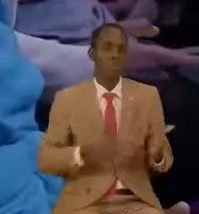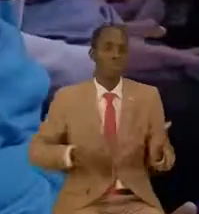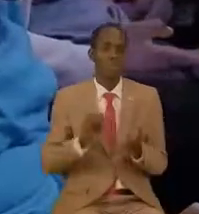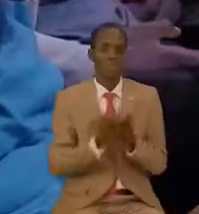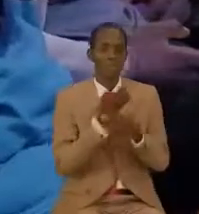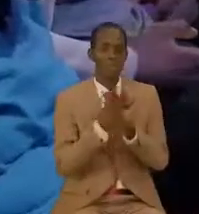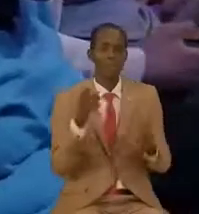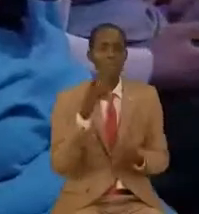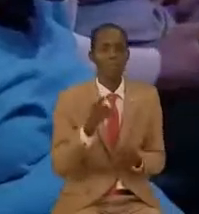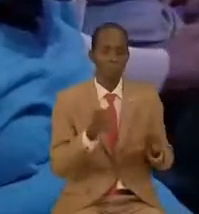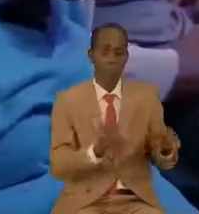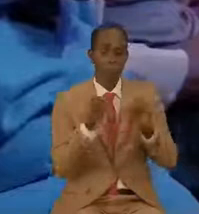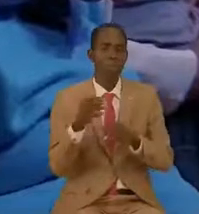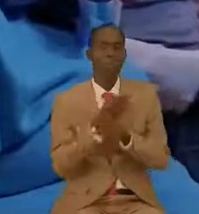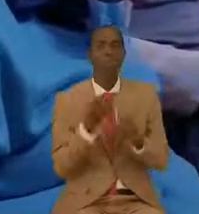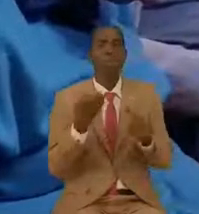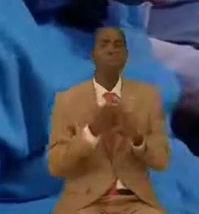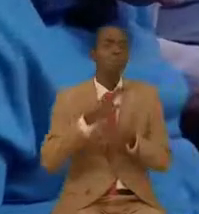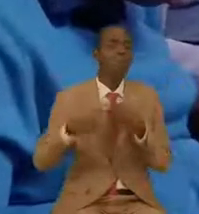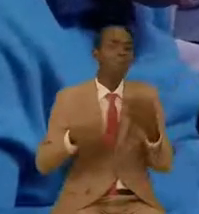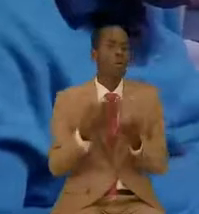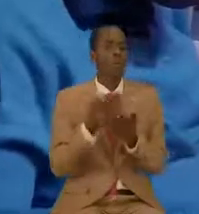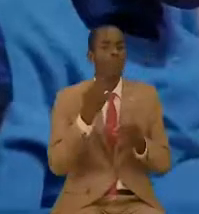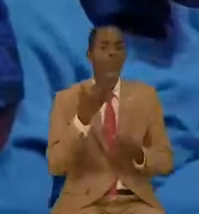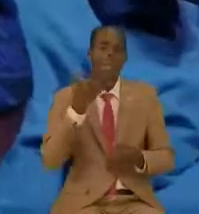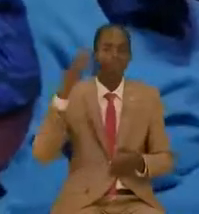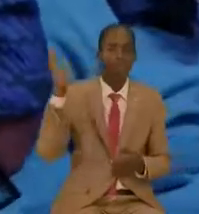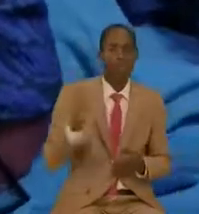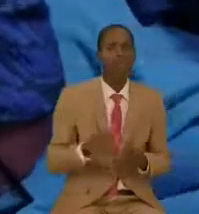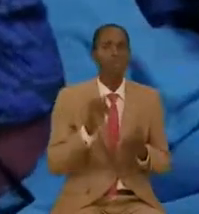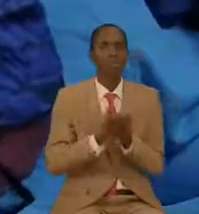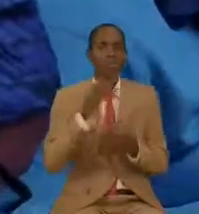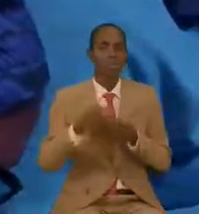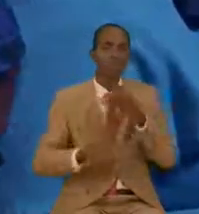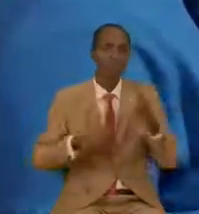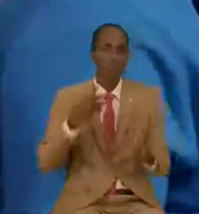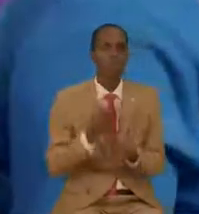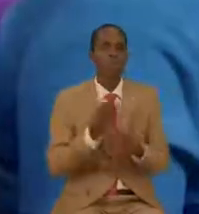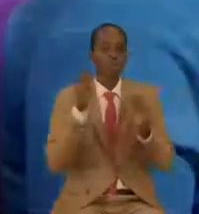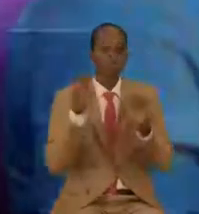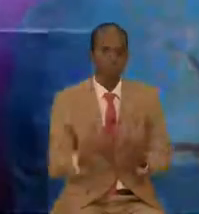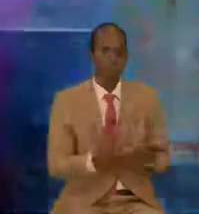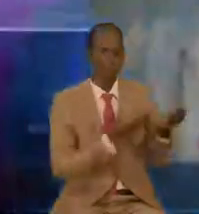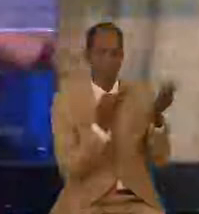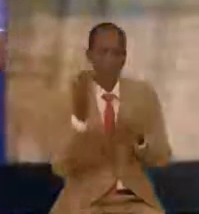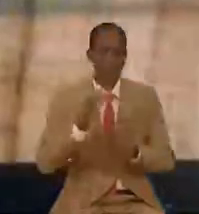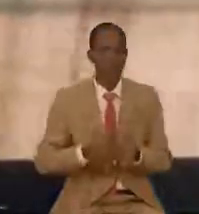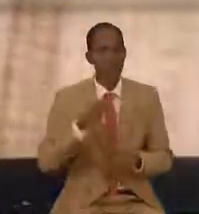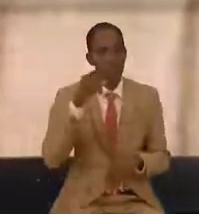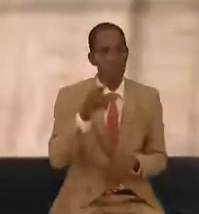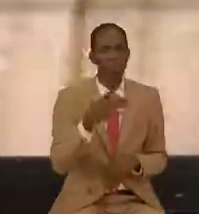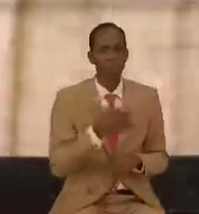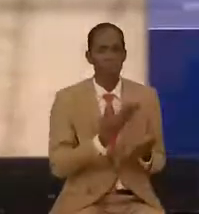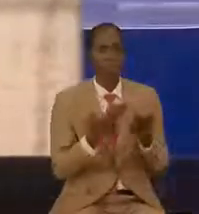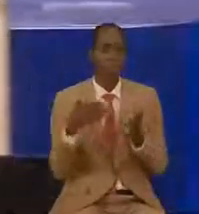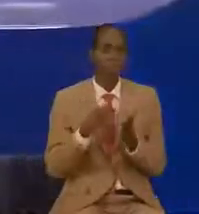l'a affranchi de tout le mal que le monde combinait sur lui et